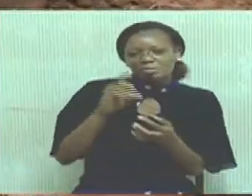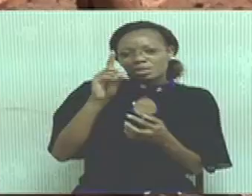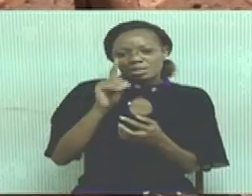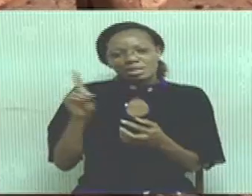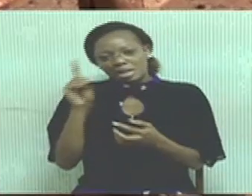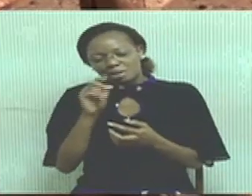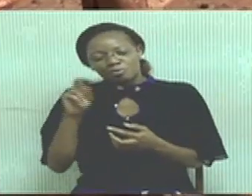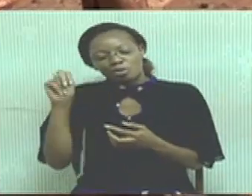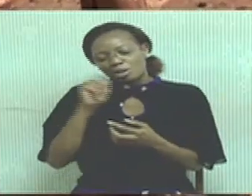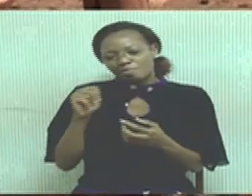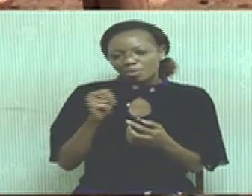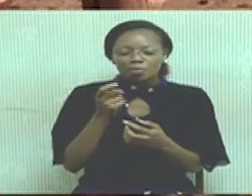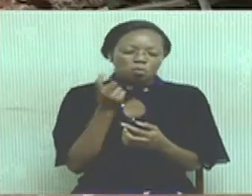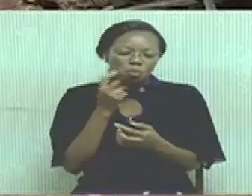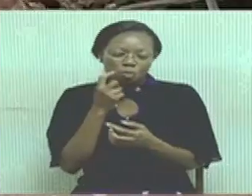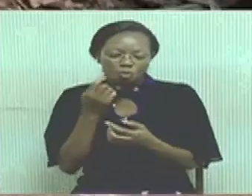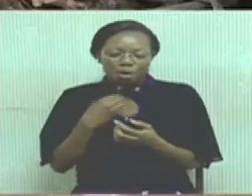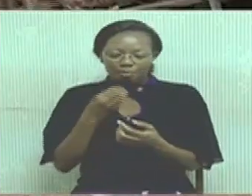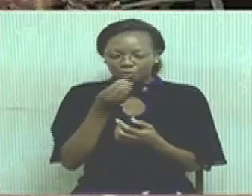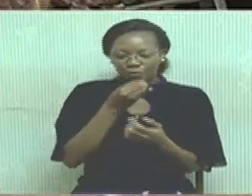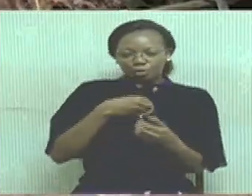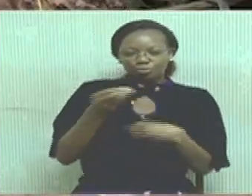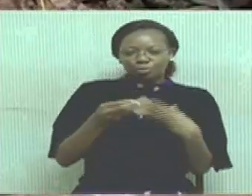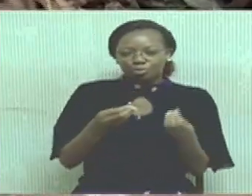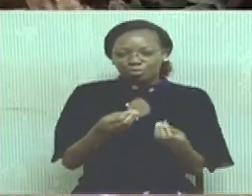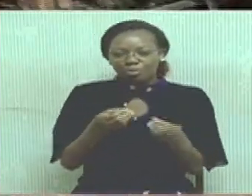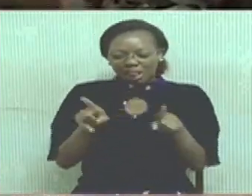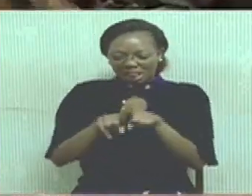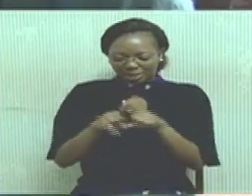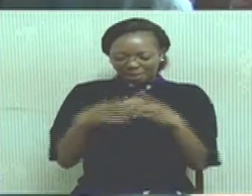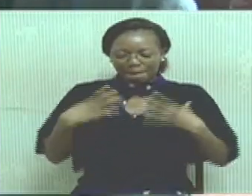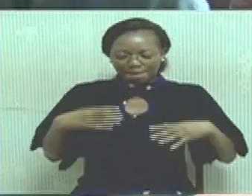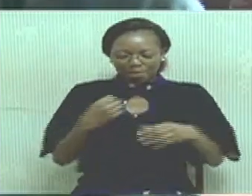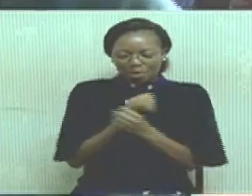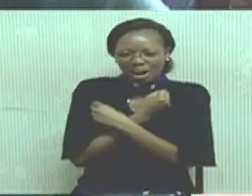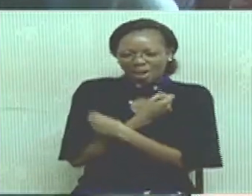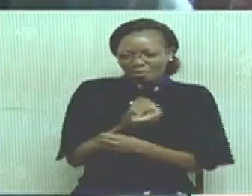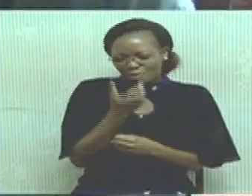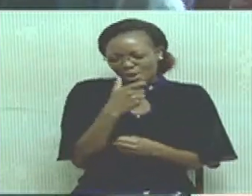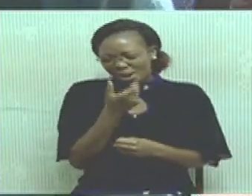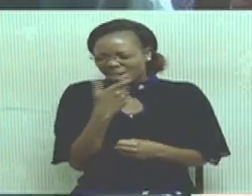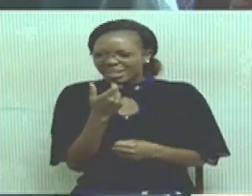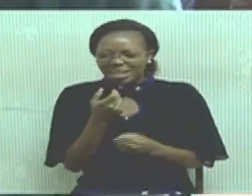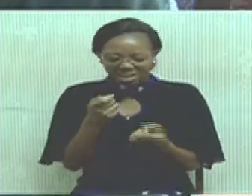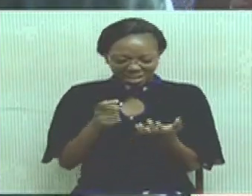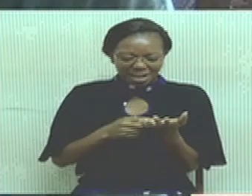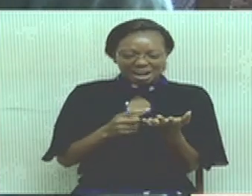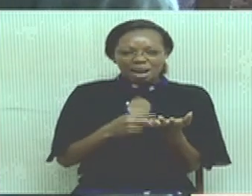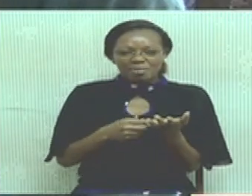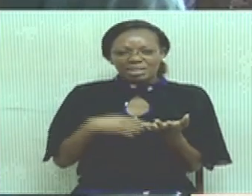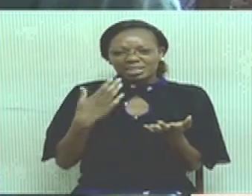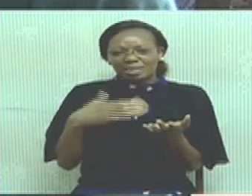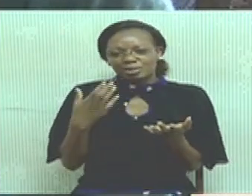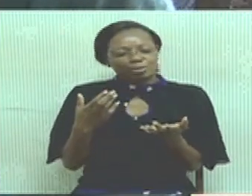bali mchanganyie desmodium, napia na ile ya dukani. Uwezi ukawafurahia kukula githeri kila siku au mchele kila